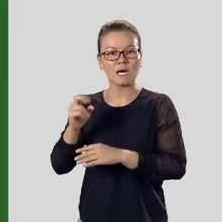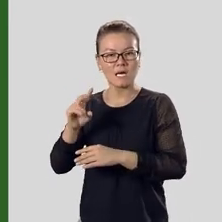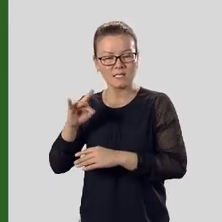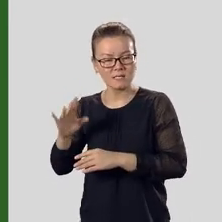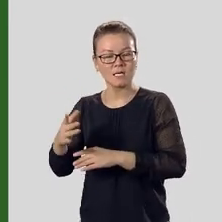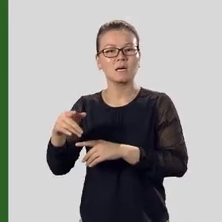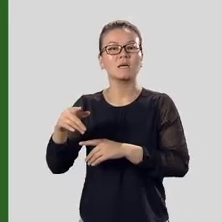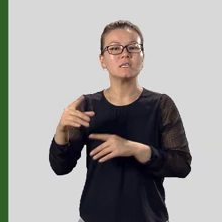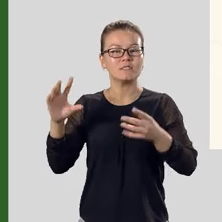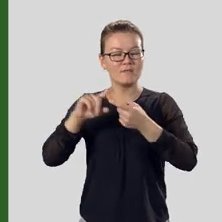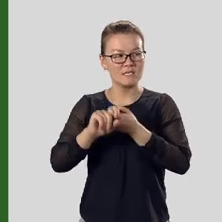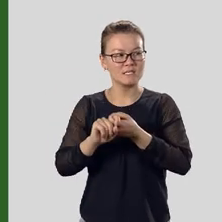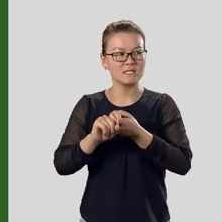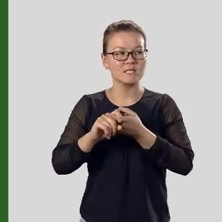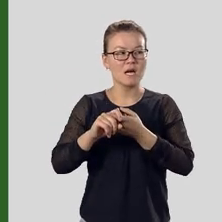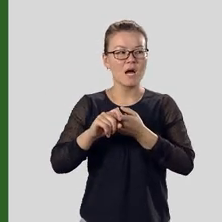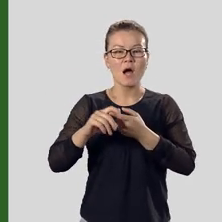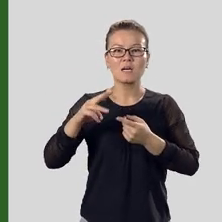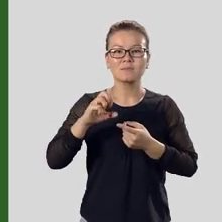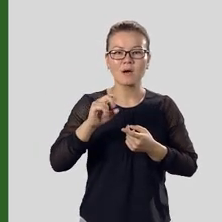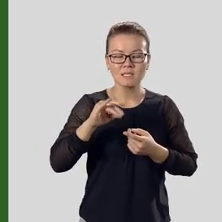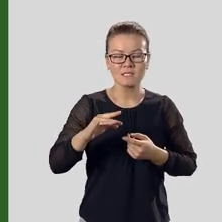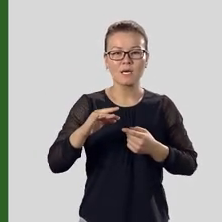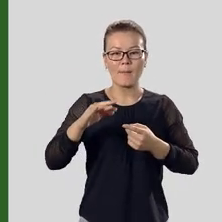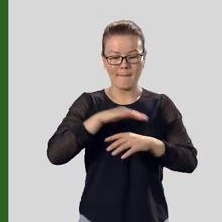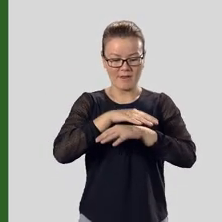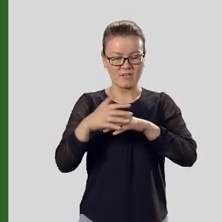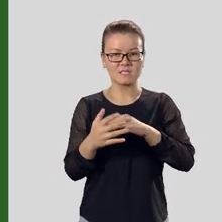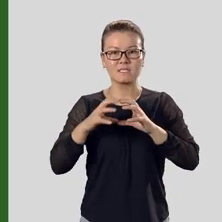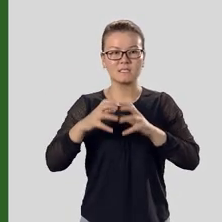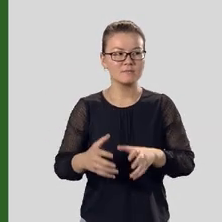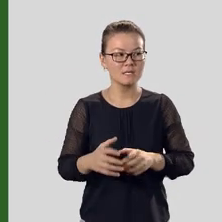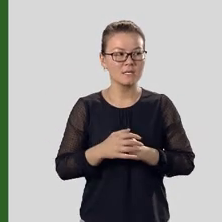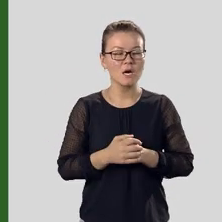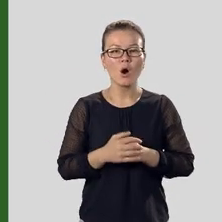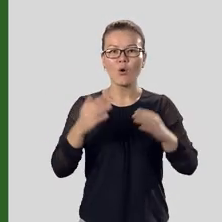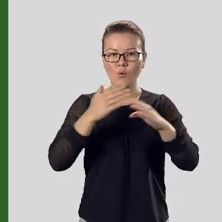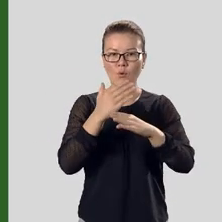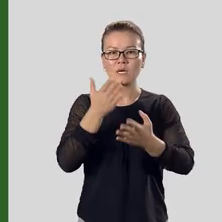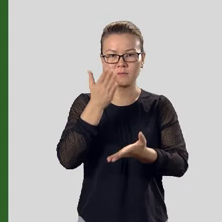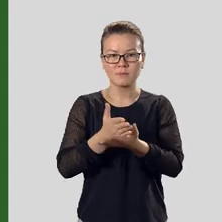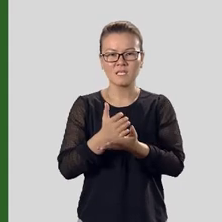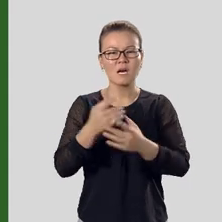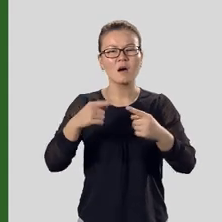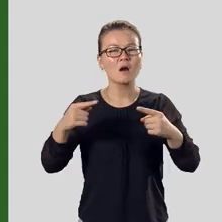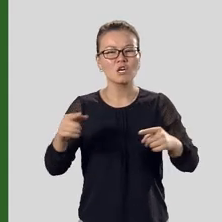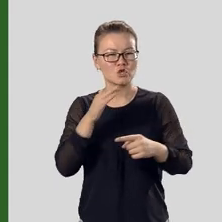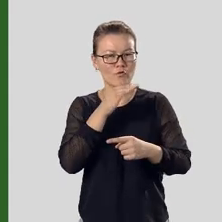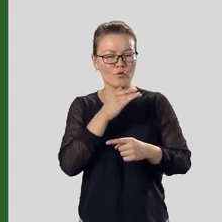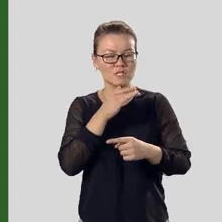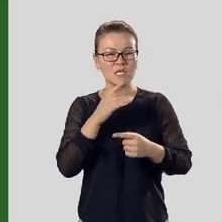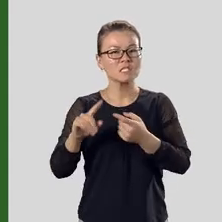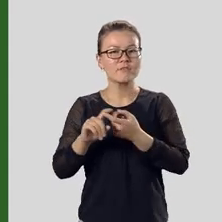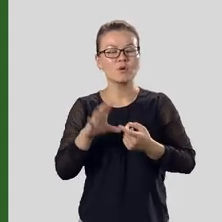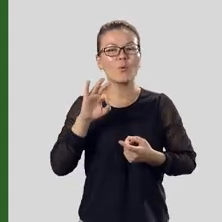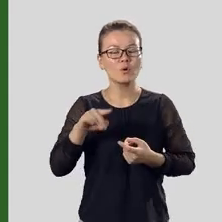связано с подъемом вещества мантии к поверхности Земли. Горы имеют разный возраст в